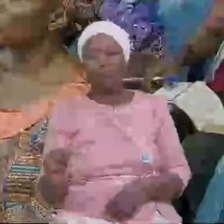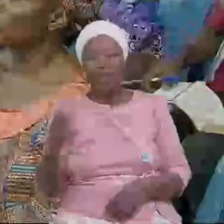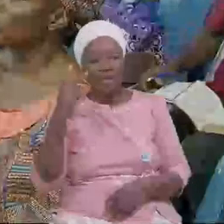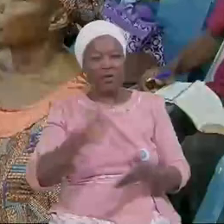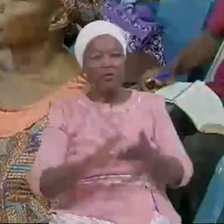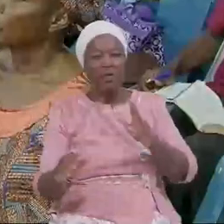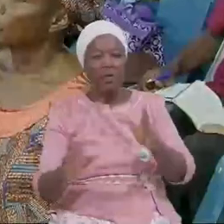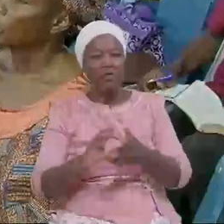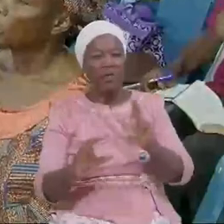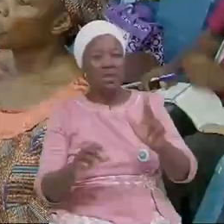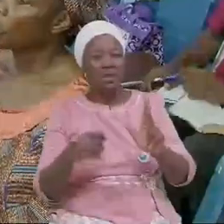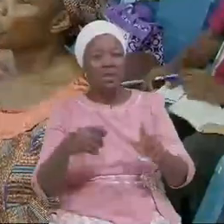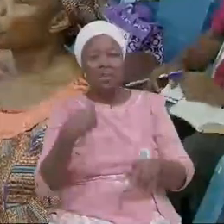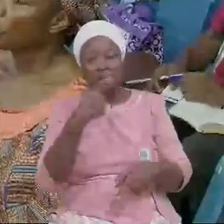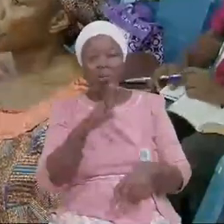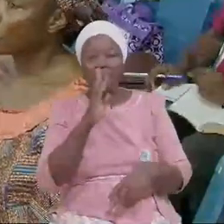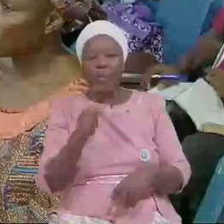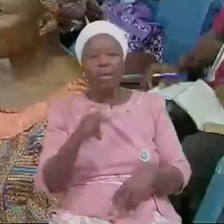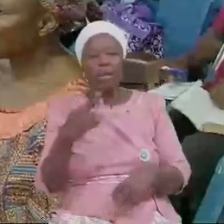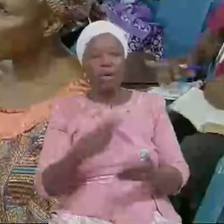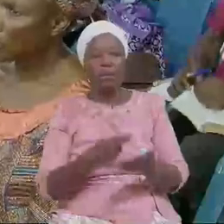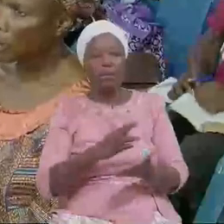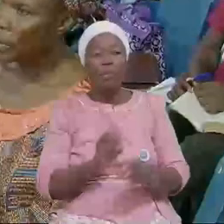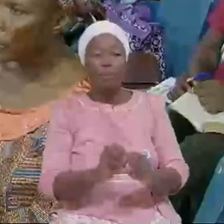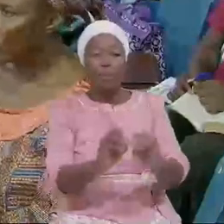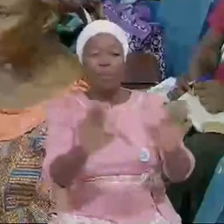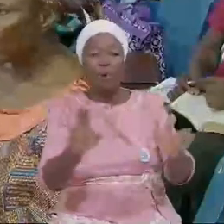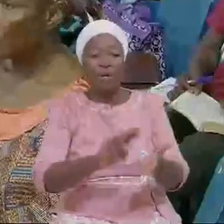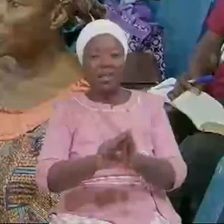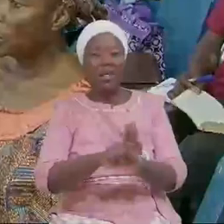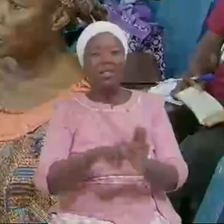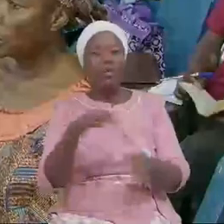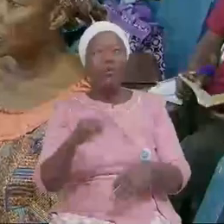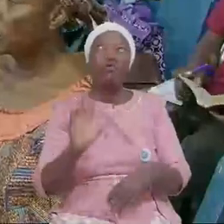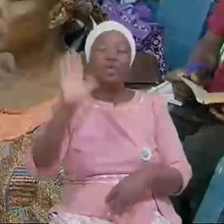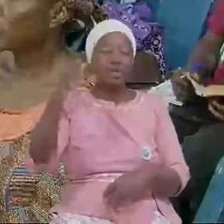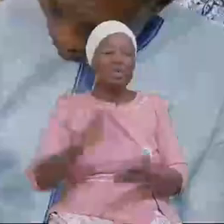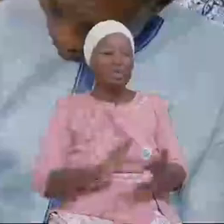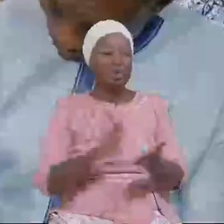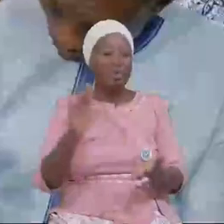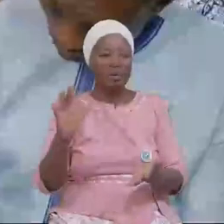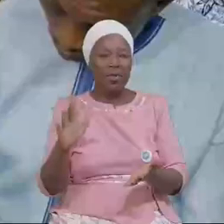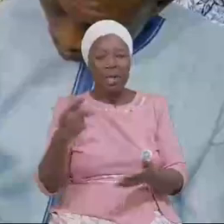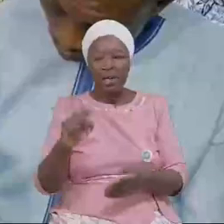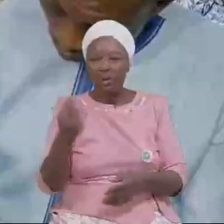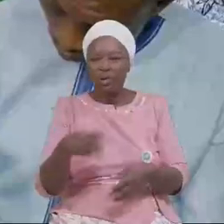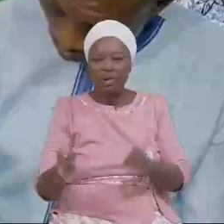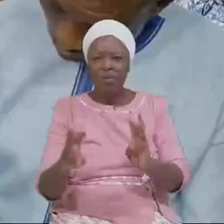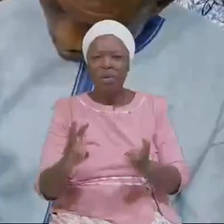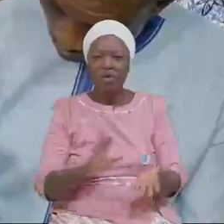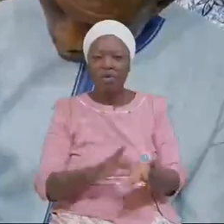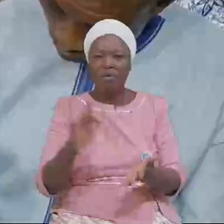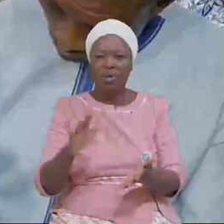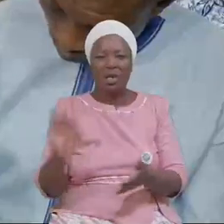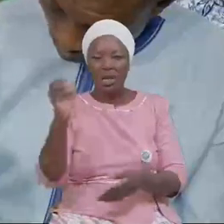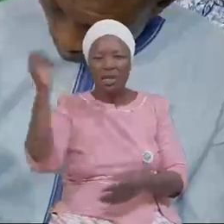dit, « Et qui étant le reflet de sa gloire, la seule manière, la